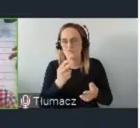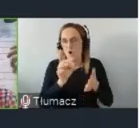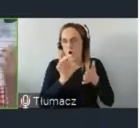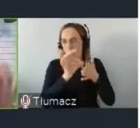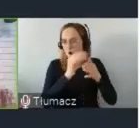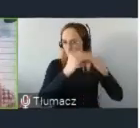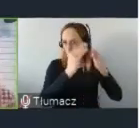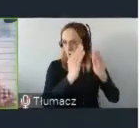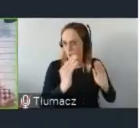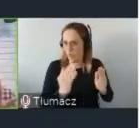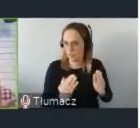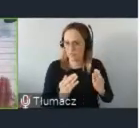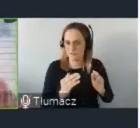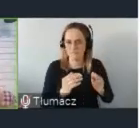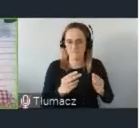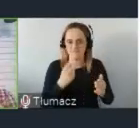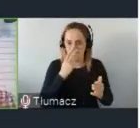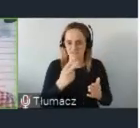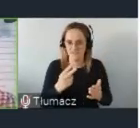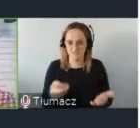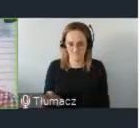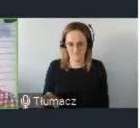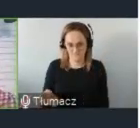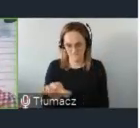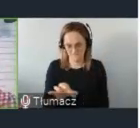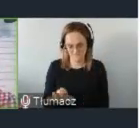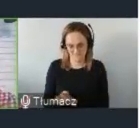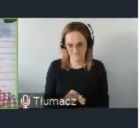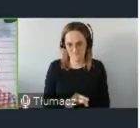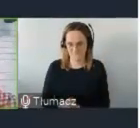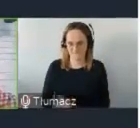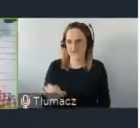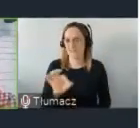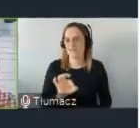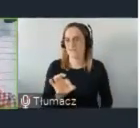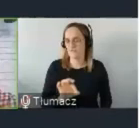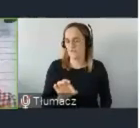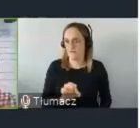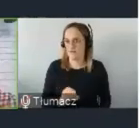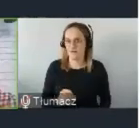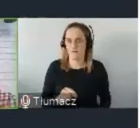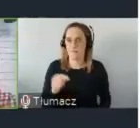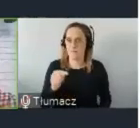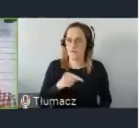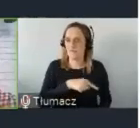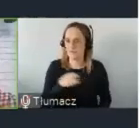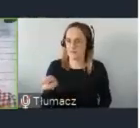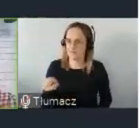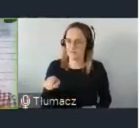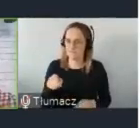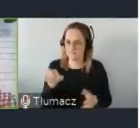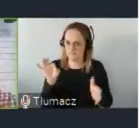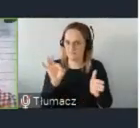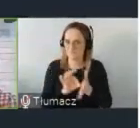rysunku i patrząc przez niego zaczynamy to rysować. Powinniście trafić na tą samą stronę, co